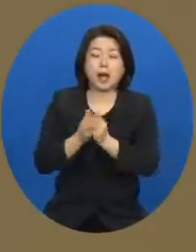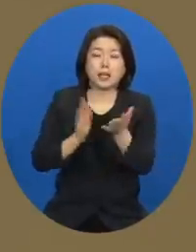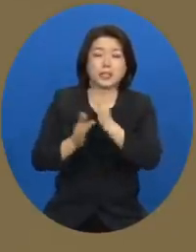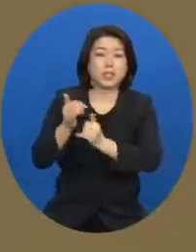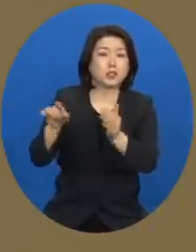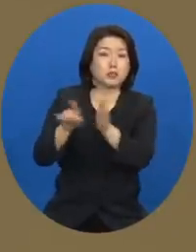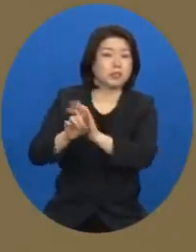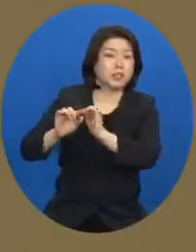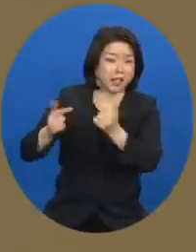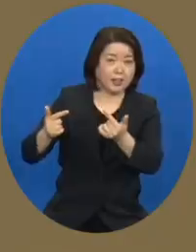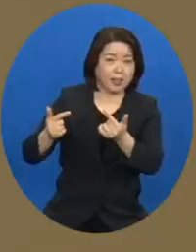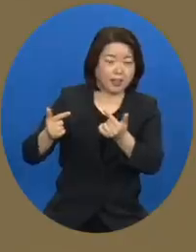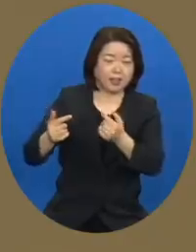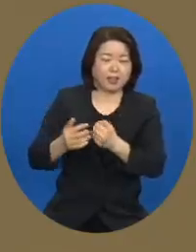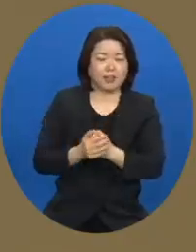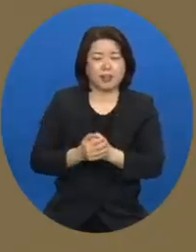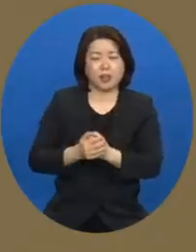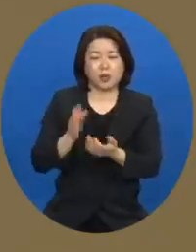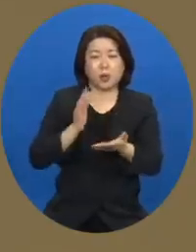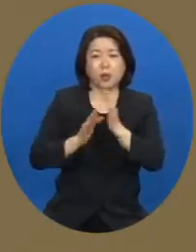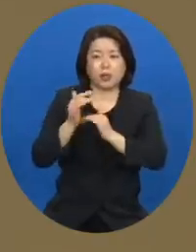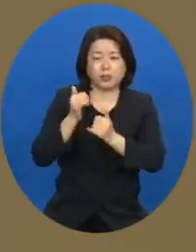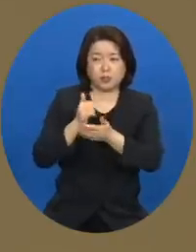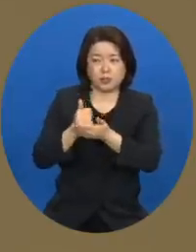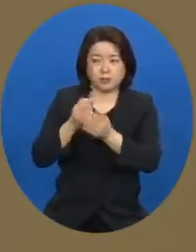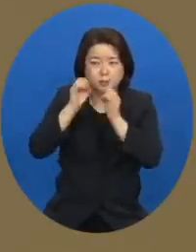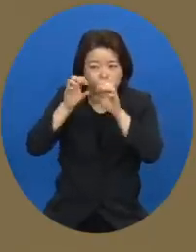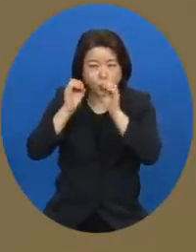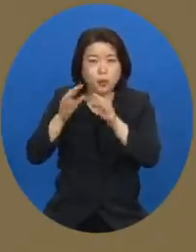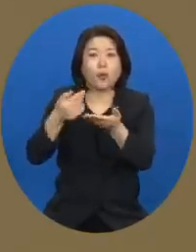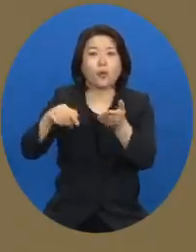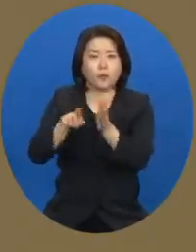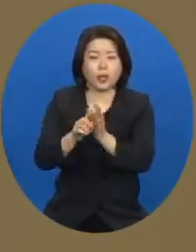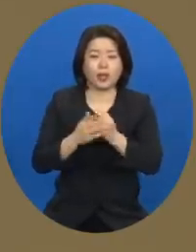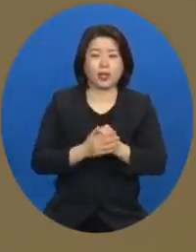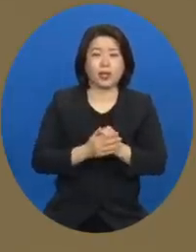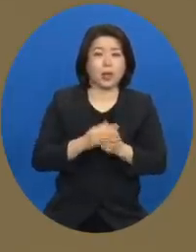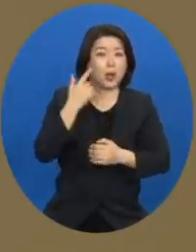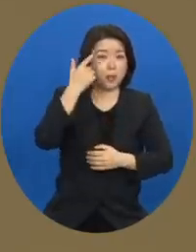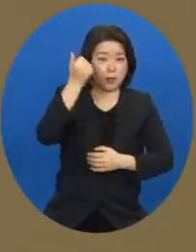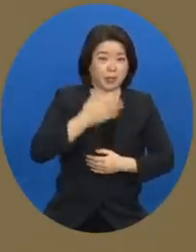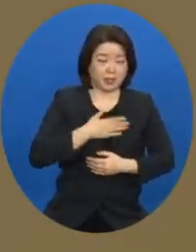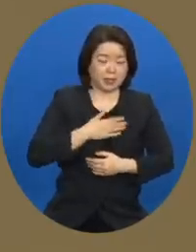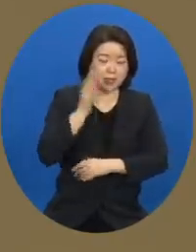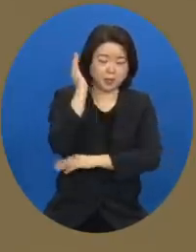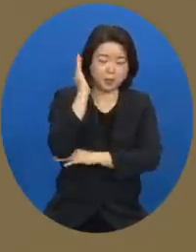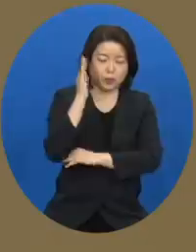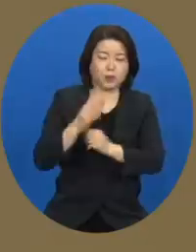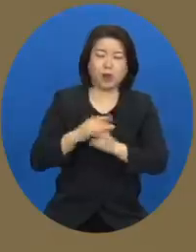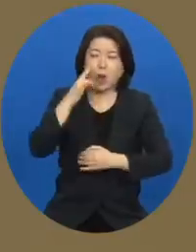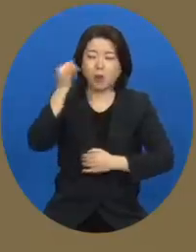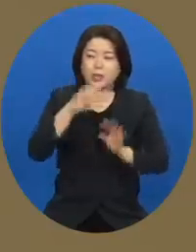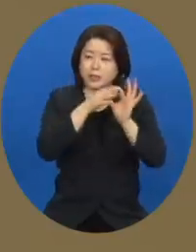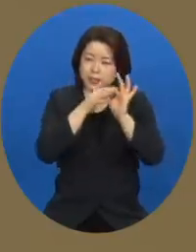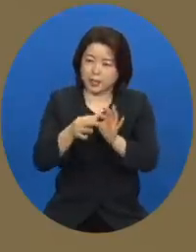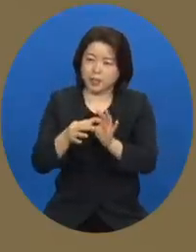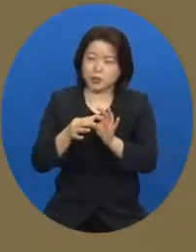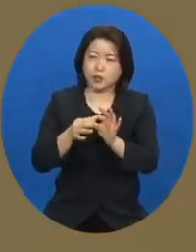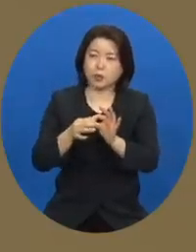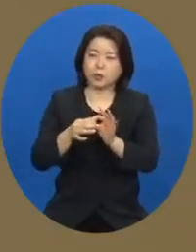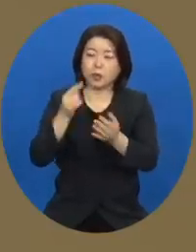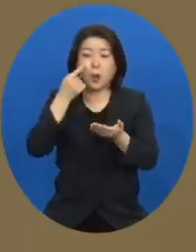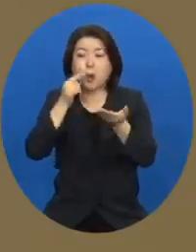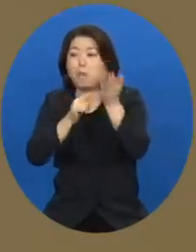믿지 않으시는데 어머님에게 전도하려고 제 설교를 어머님에게 계속